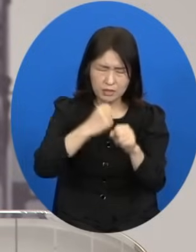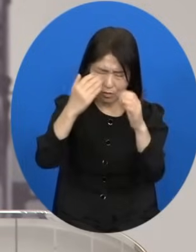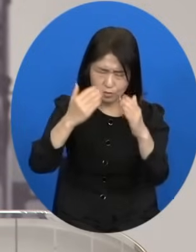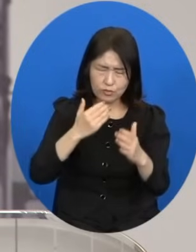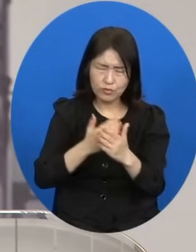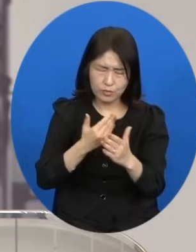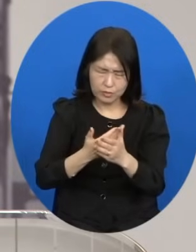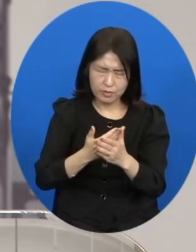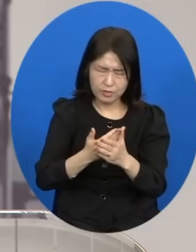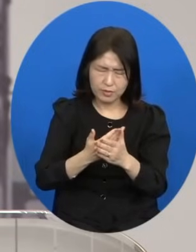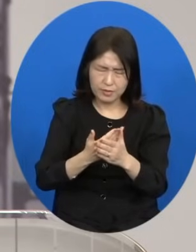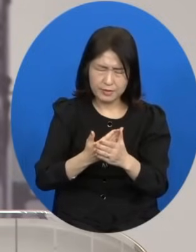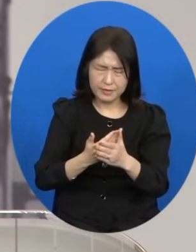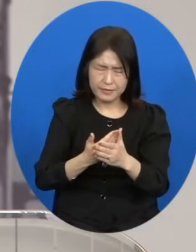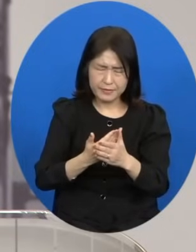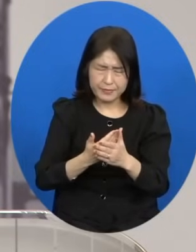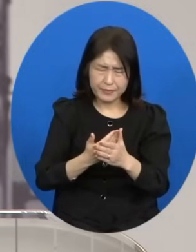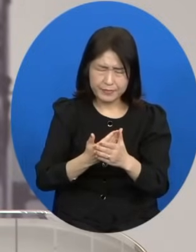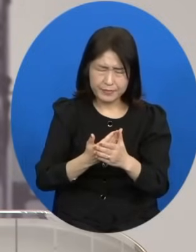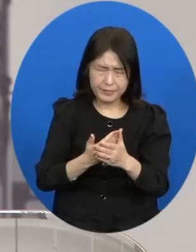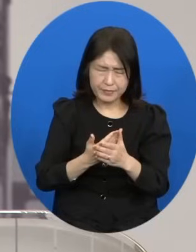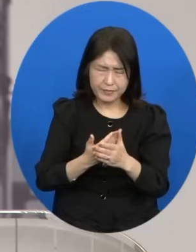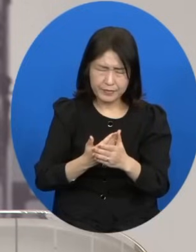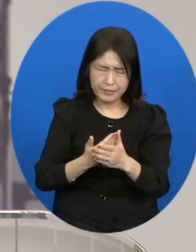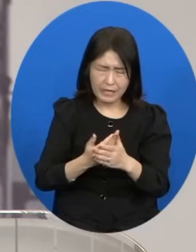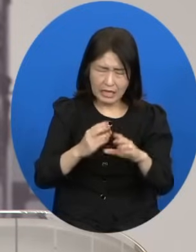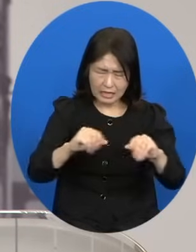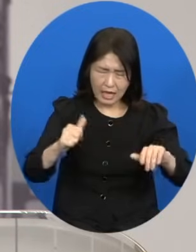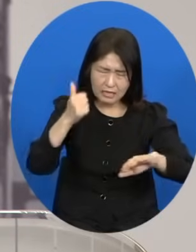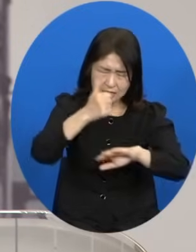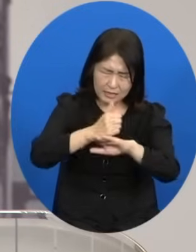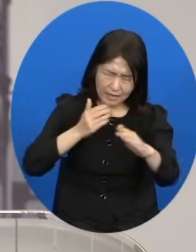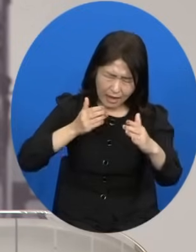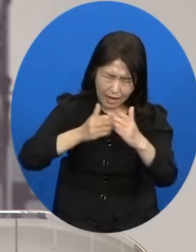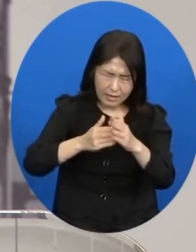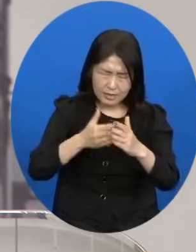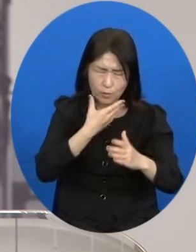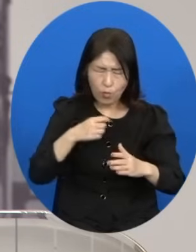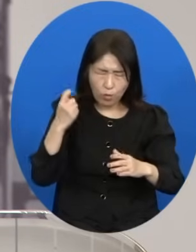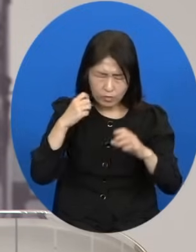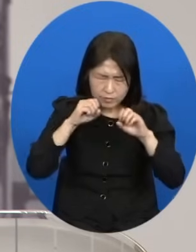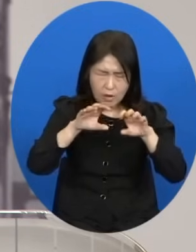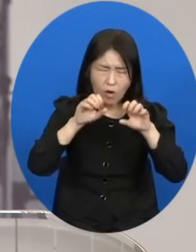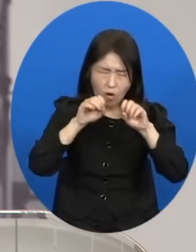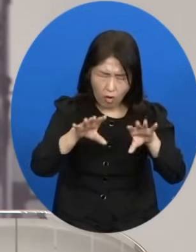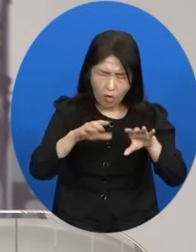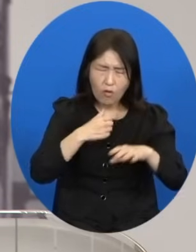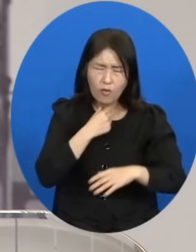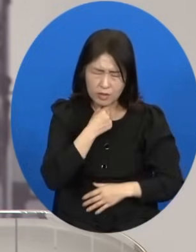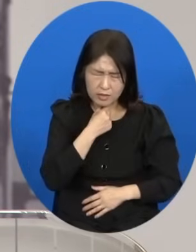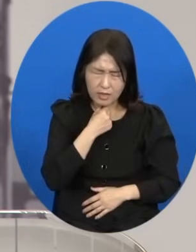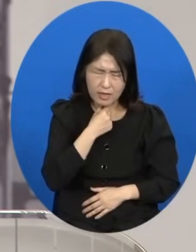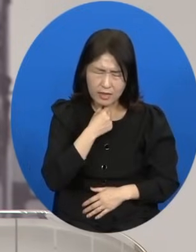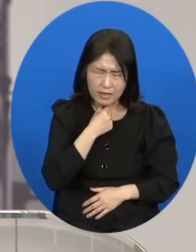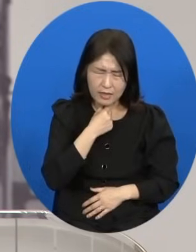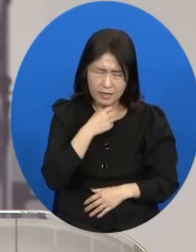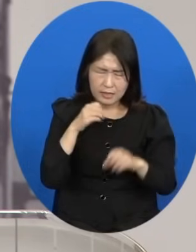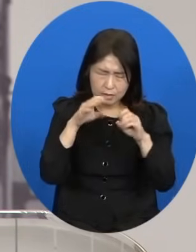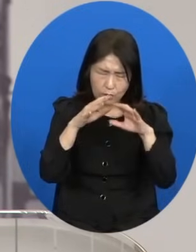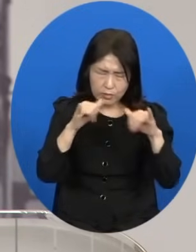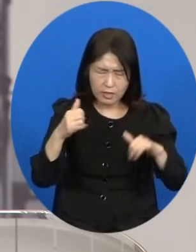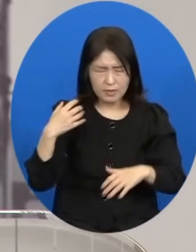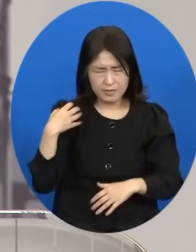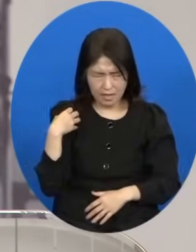속히 오게 하여 주시옵소서 땅 끝까지 복음이 증거되기 원합니다 보내는 선교 서의 사명 또한 가서